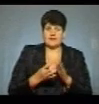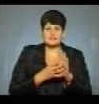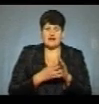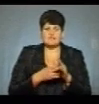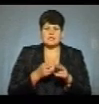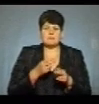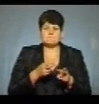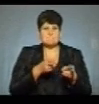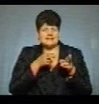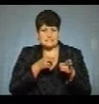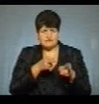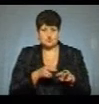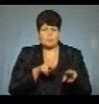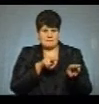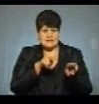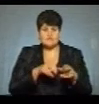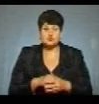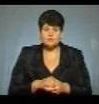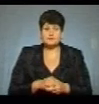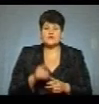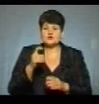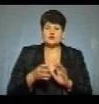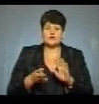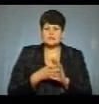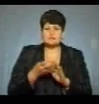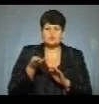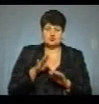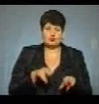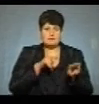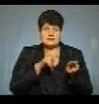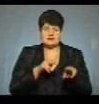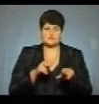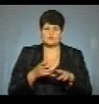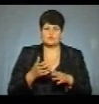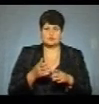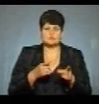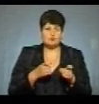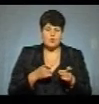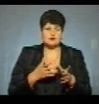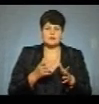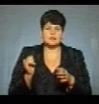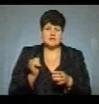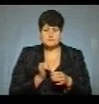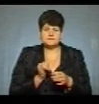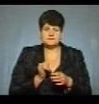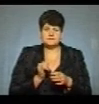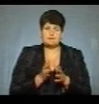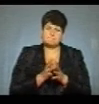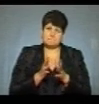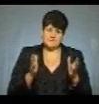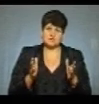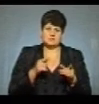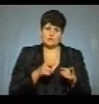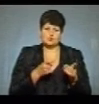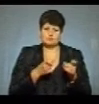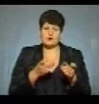мисливської нарізної зброї, 109 одиниць мисливської гладкоствольної зброї. І більшість такої